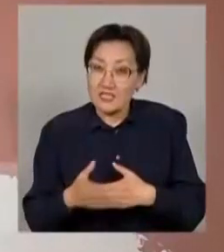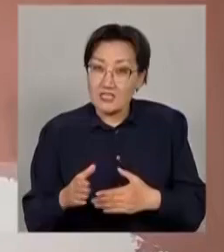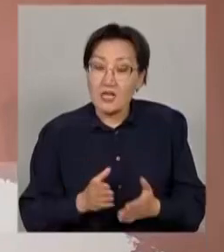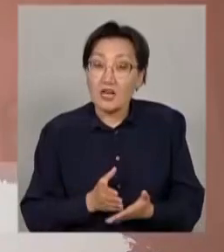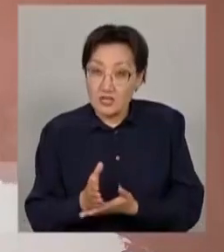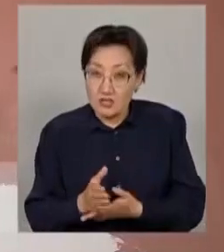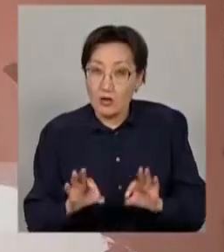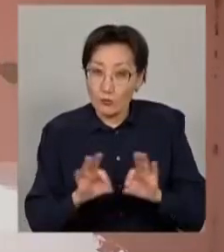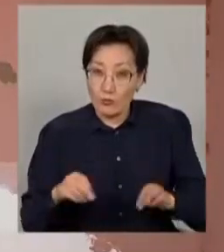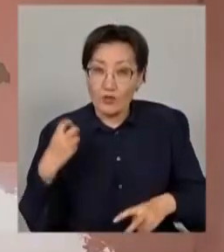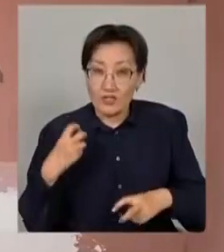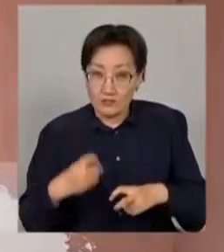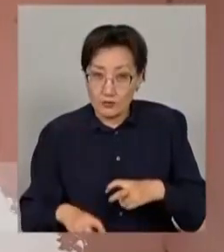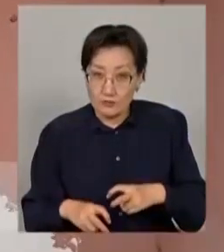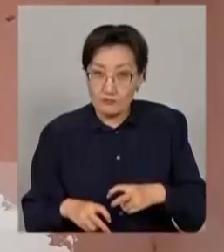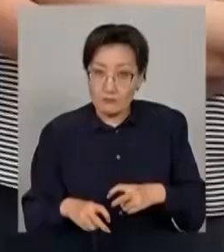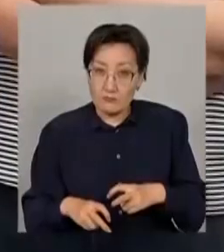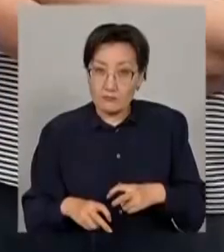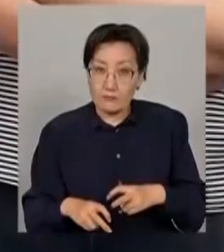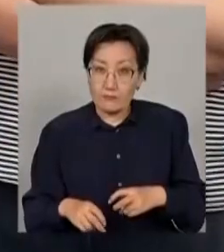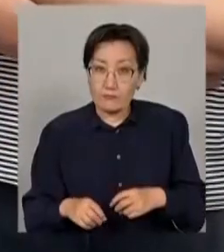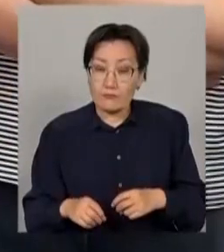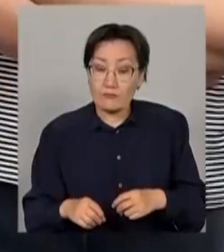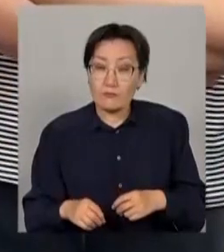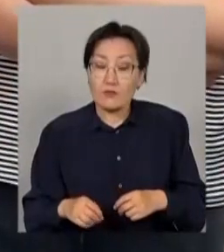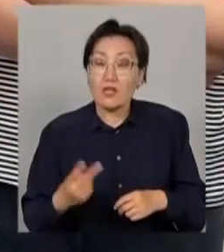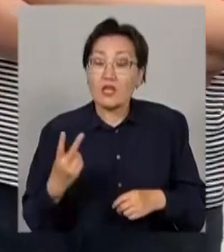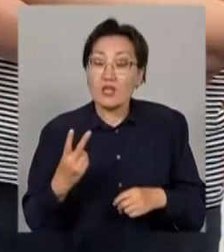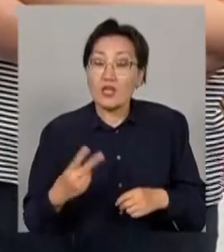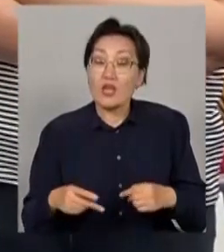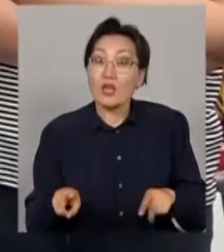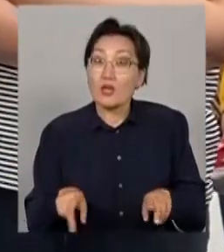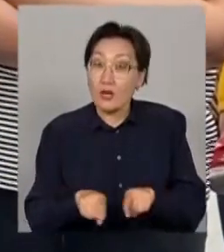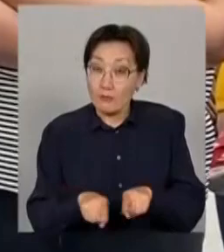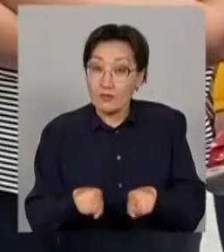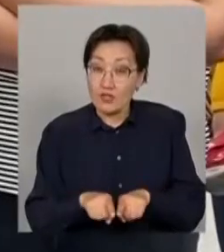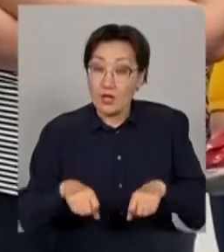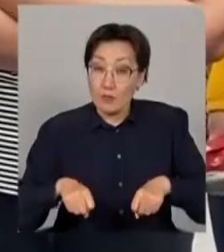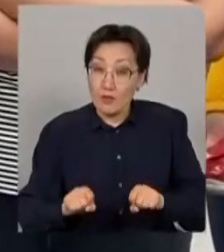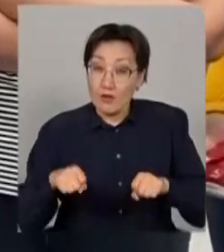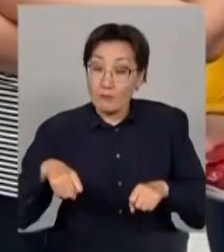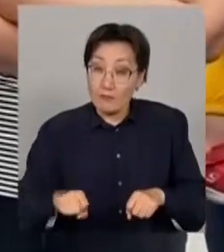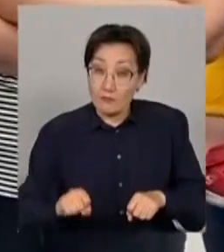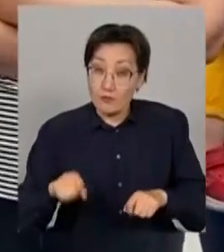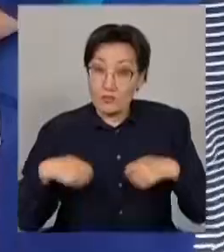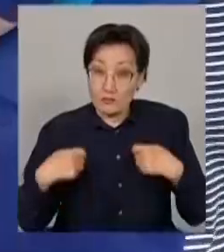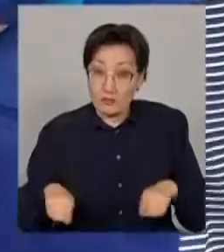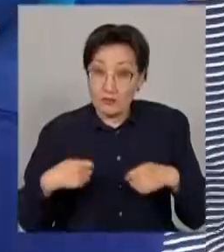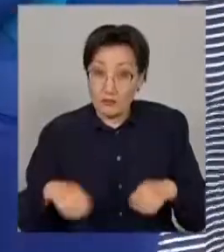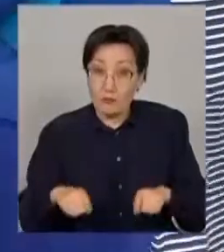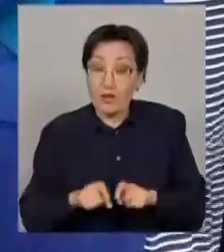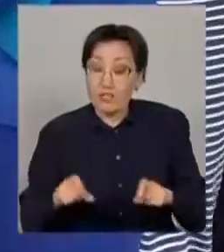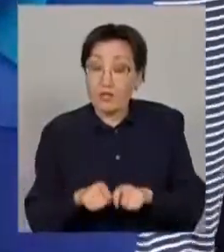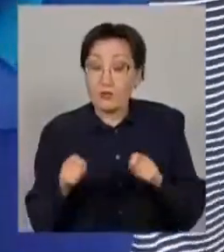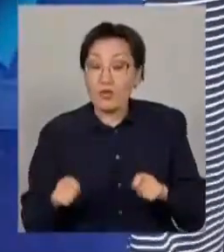жер төледен сырақана ашып алыпты. Екі бірдей пеніш қысып тұр, енді тағы да ашып кетін болсам, мына жердегі базар болып кетейін деп отыр.